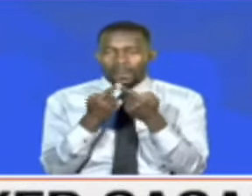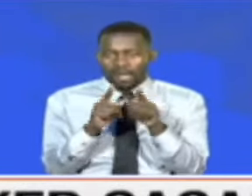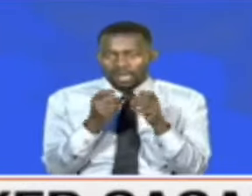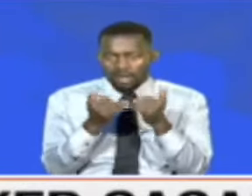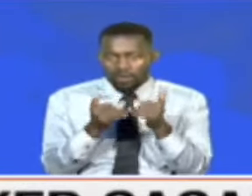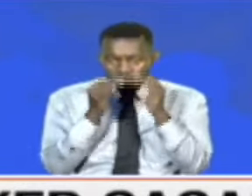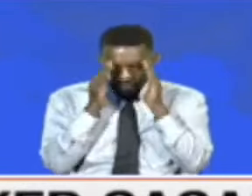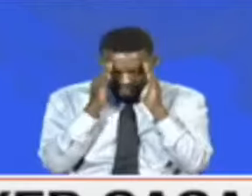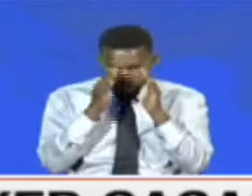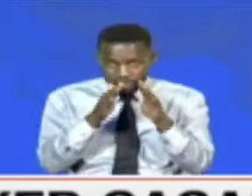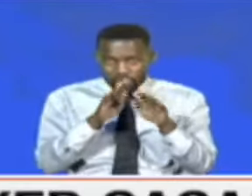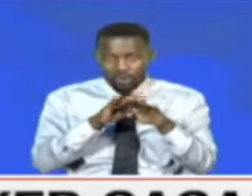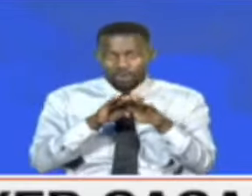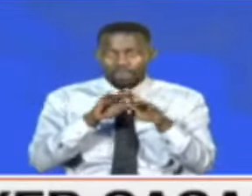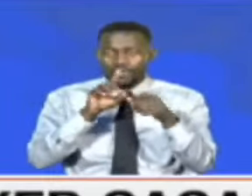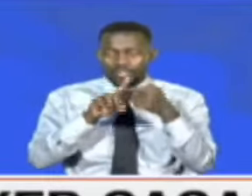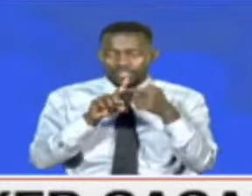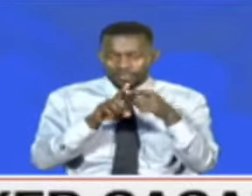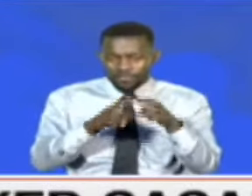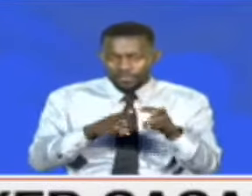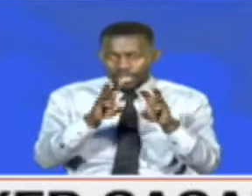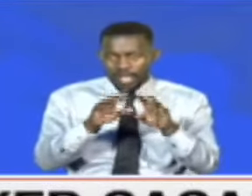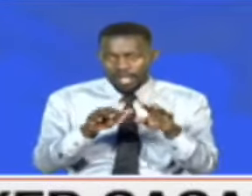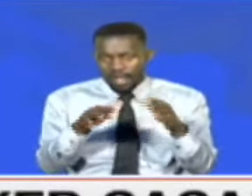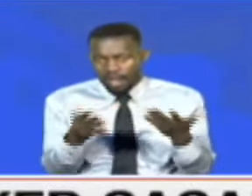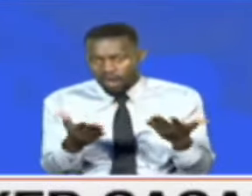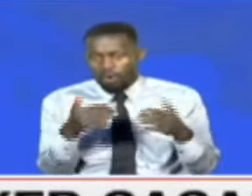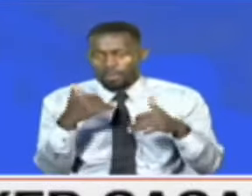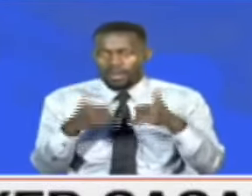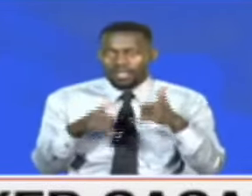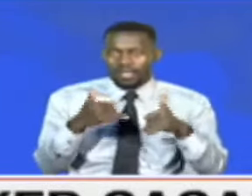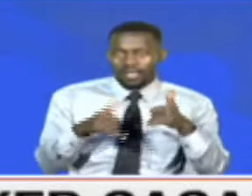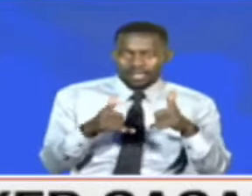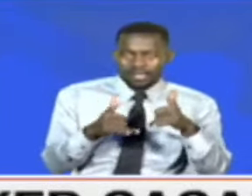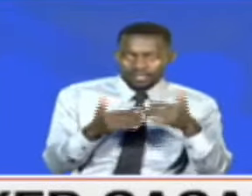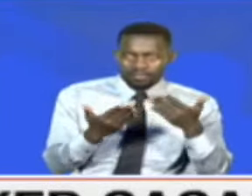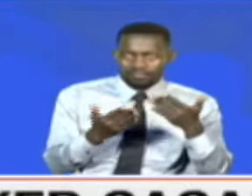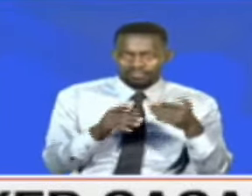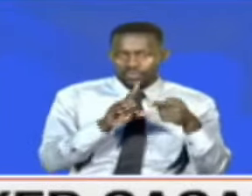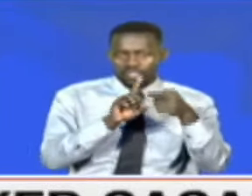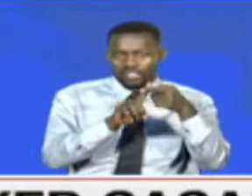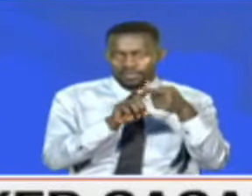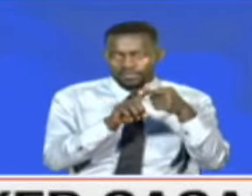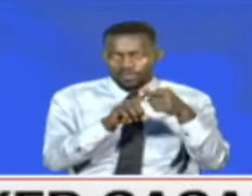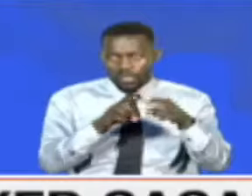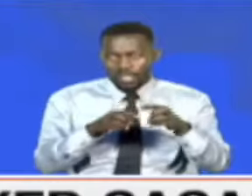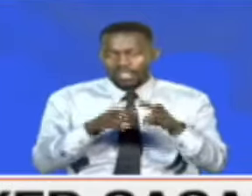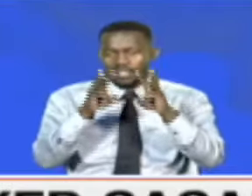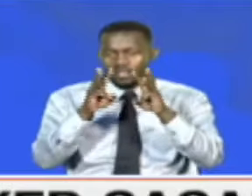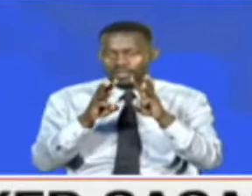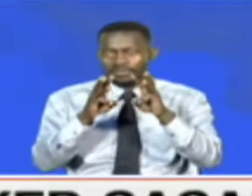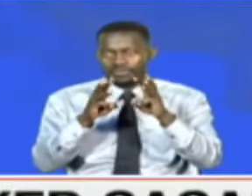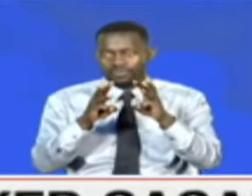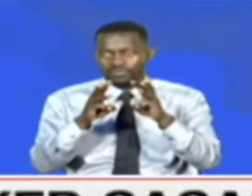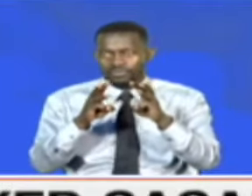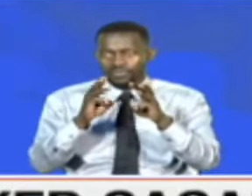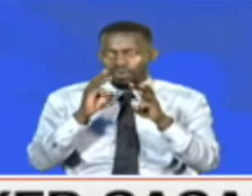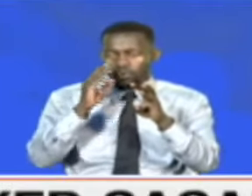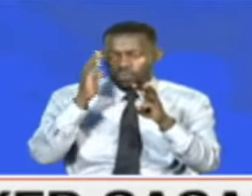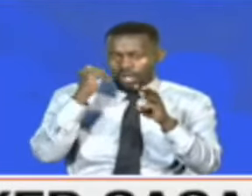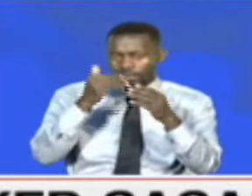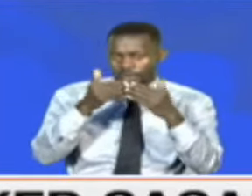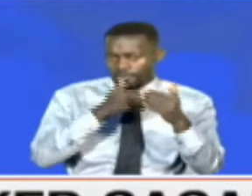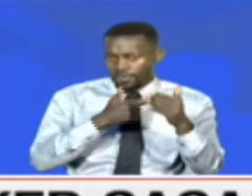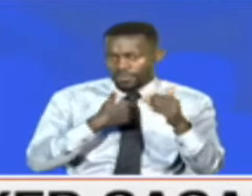of performance, kwa pitch. Nilichukulia positively juu kulikuwa na track in progress kabla hata